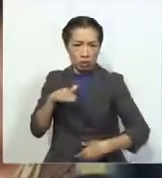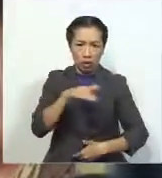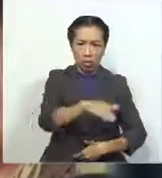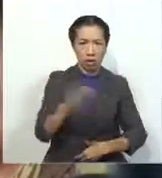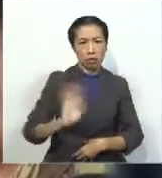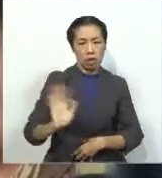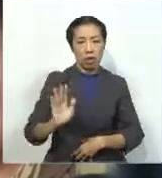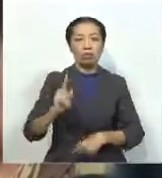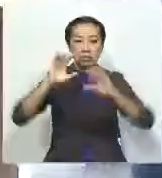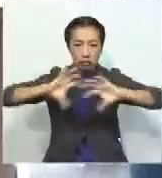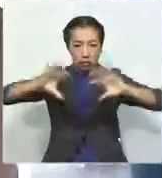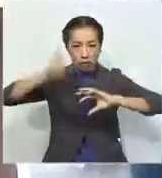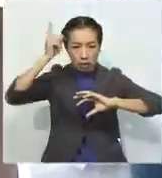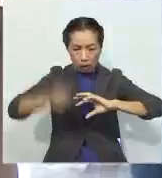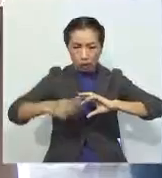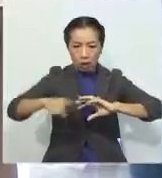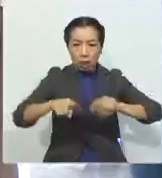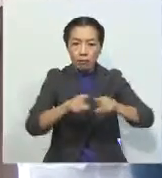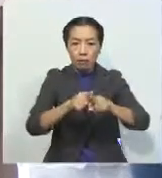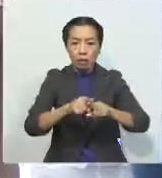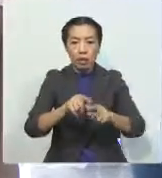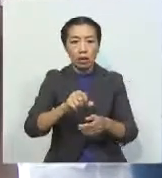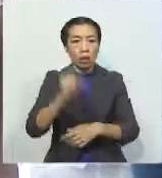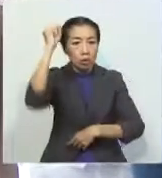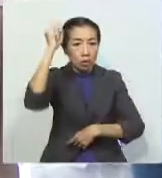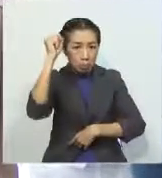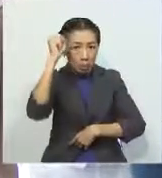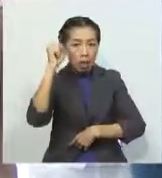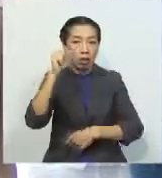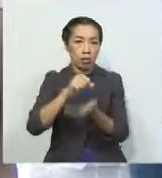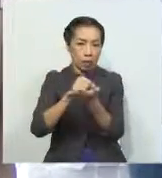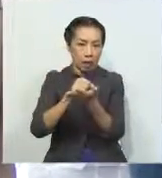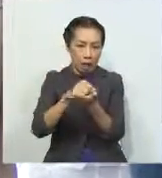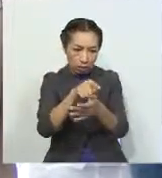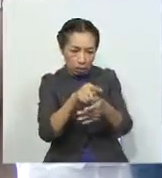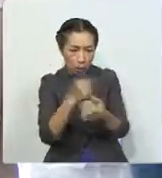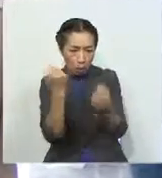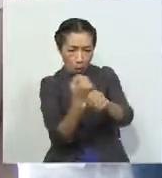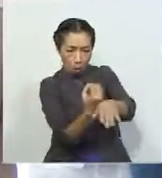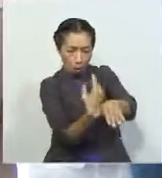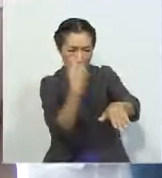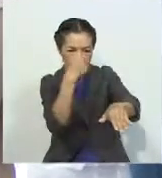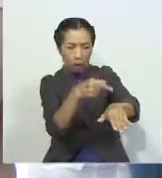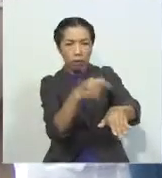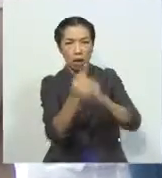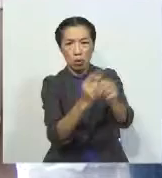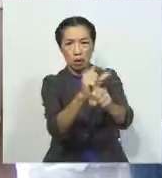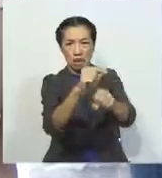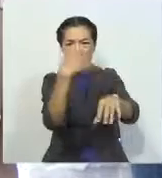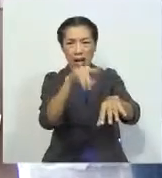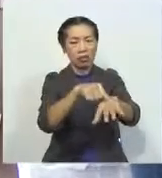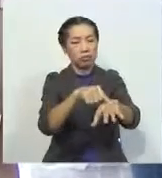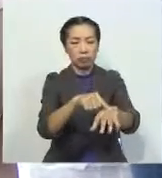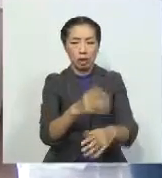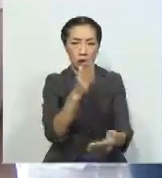มหานครรัฐบาลควรยุติการให้บริการรถโดยสารสาธารณะที่มีอายุมากกว่า20ปีและ